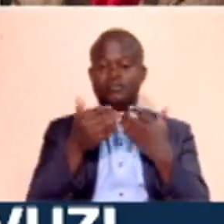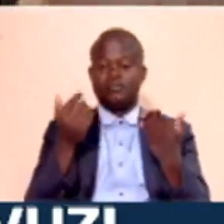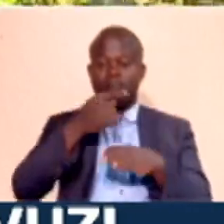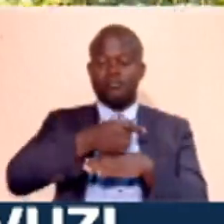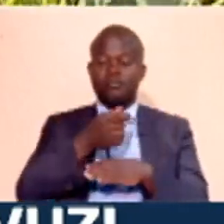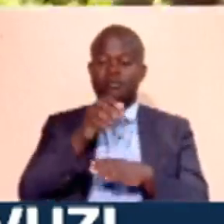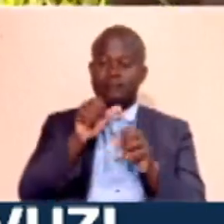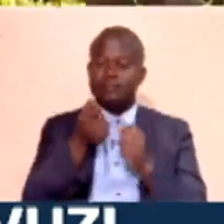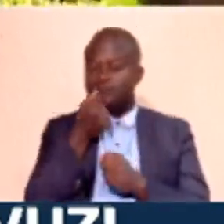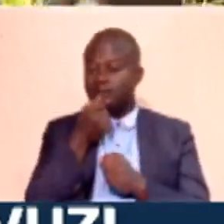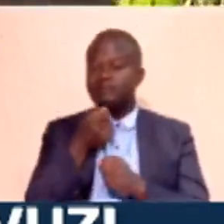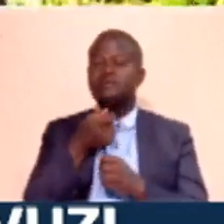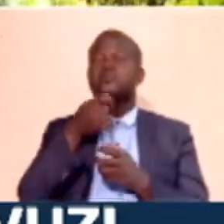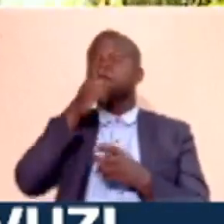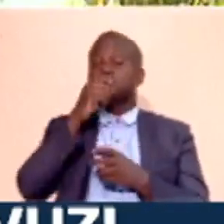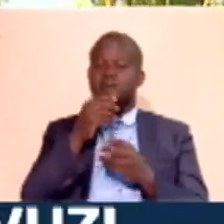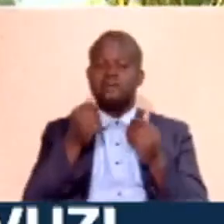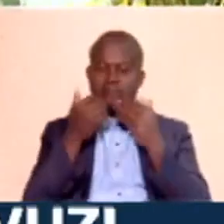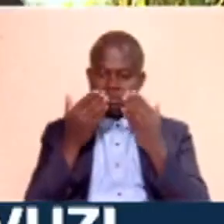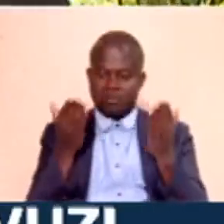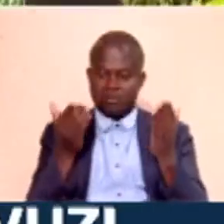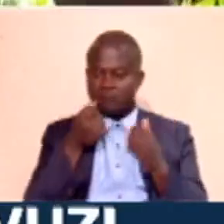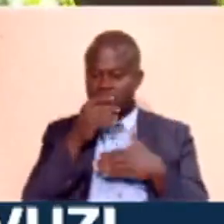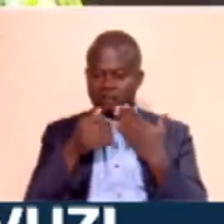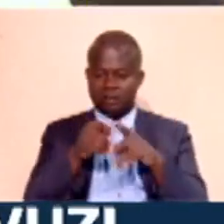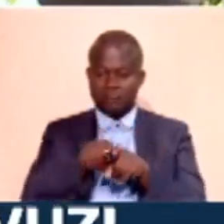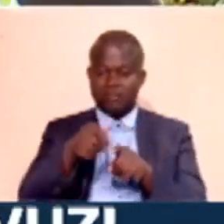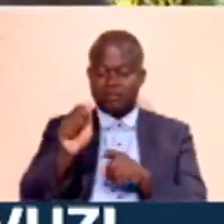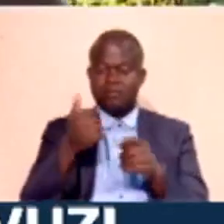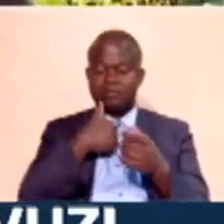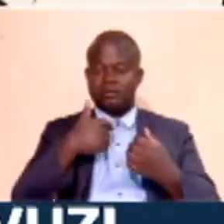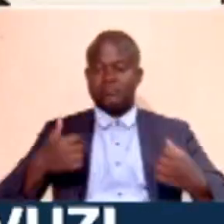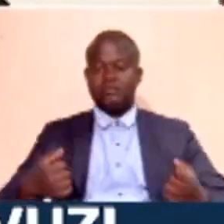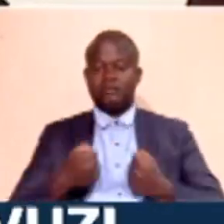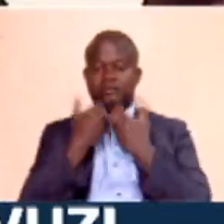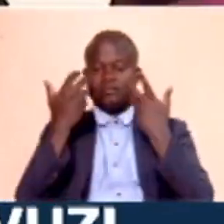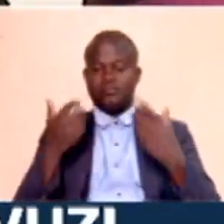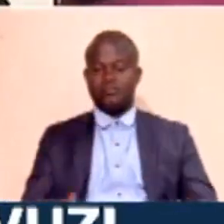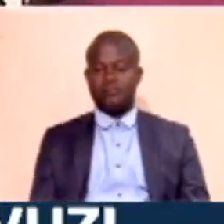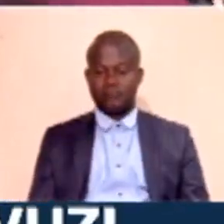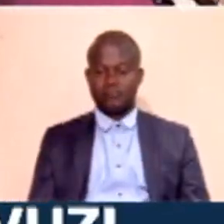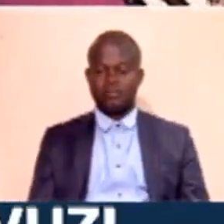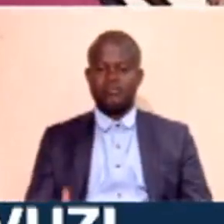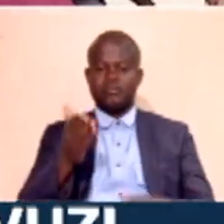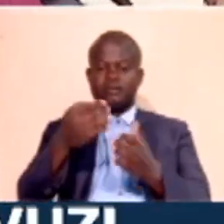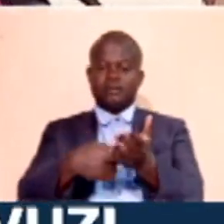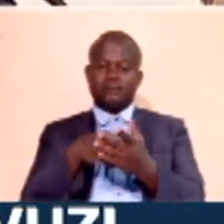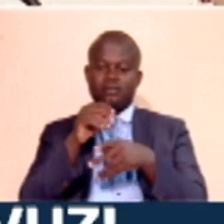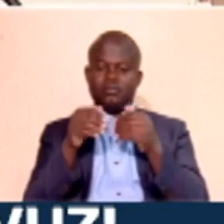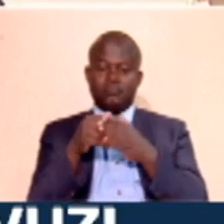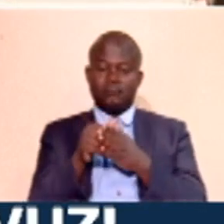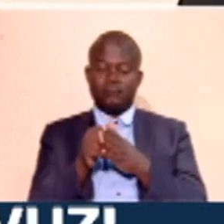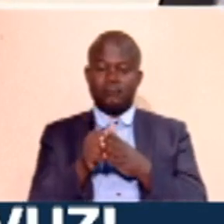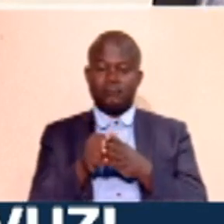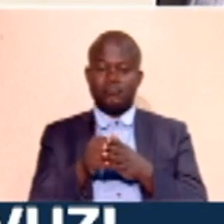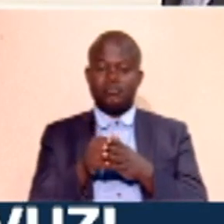ayifata, ariko ngo ntigeze akira. Iyo miti ahubwo nayo yamugizeho ingaruka. Biriya bavuga ngo bavura abantu ngo